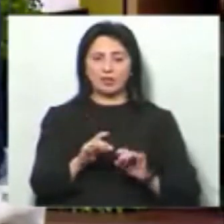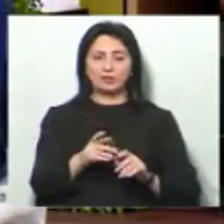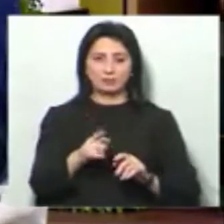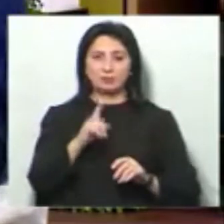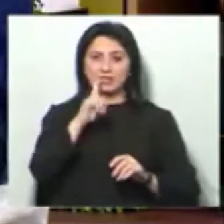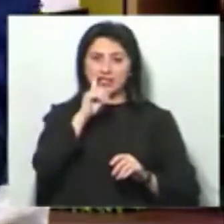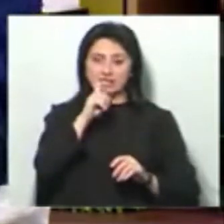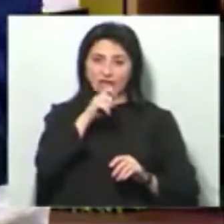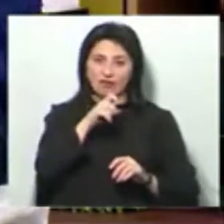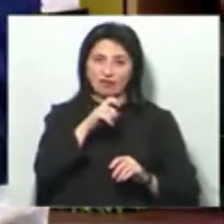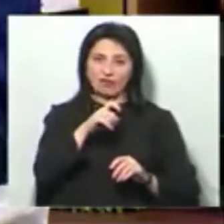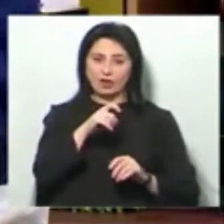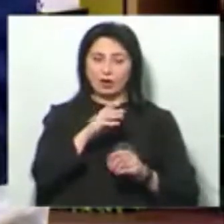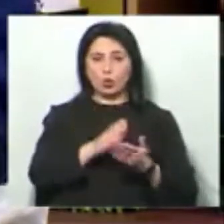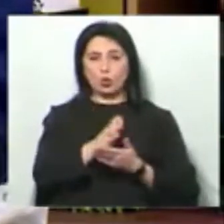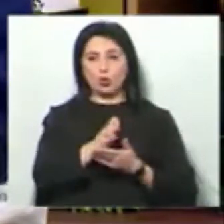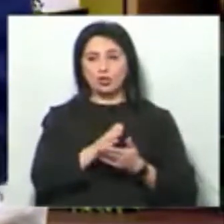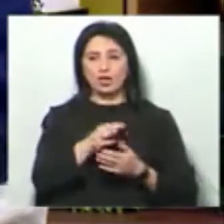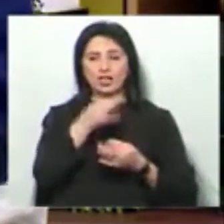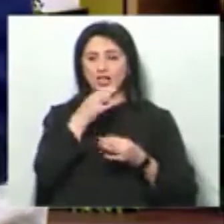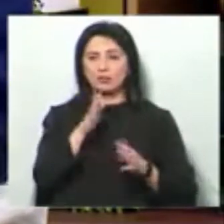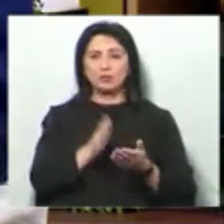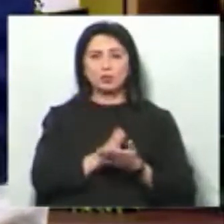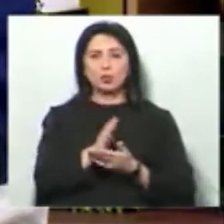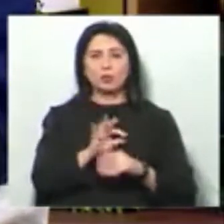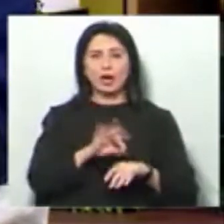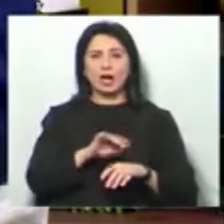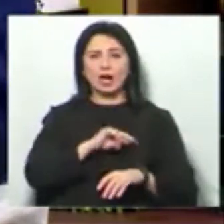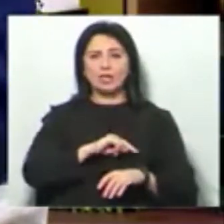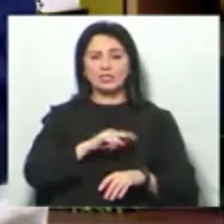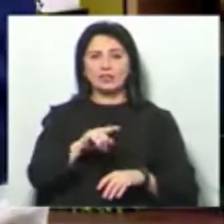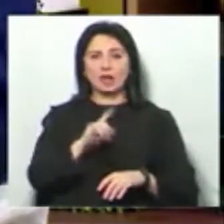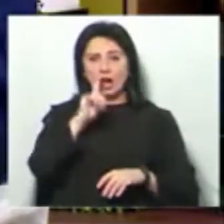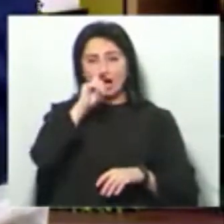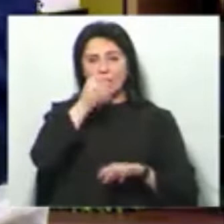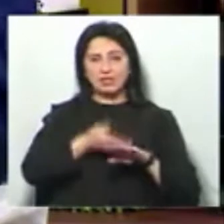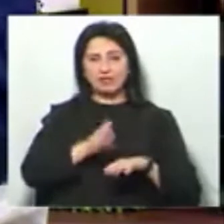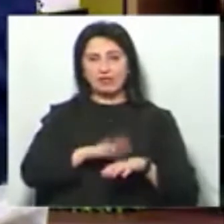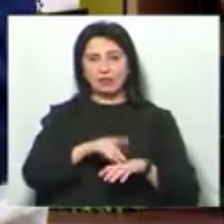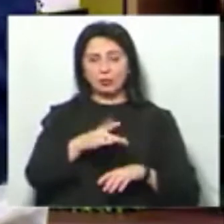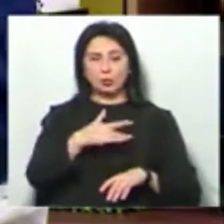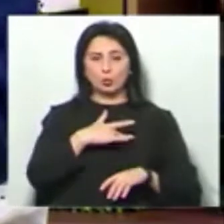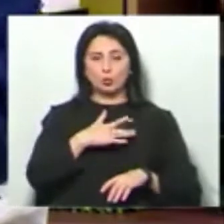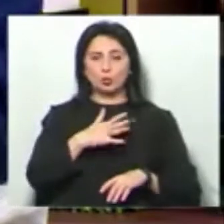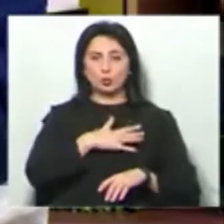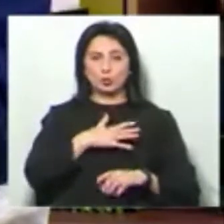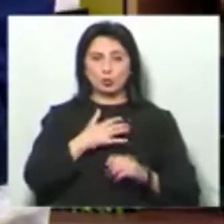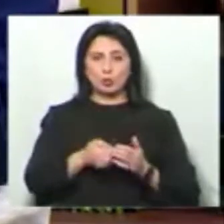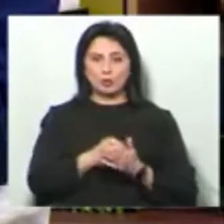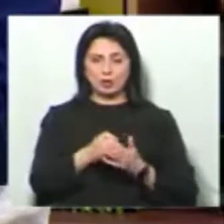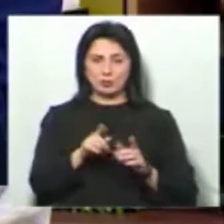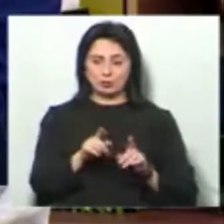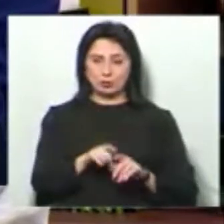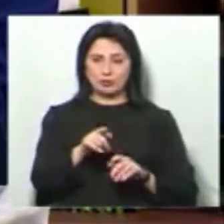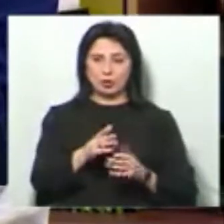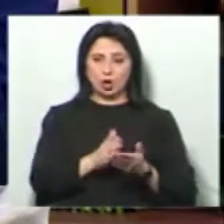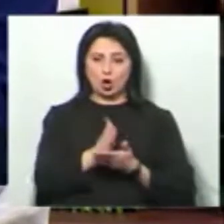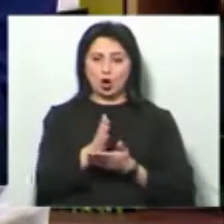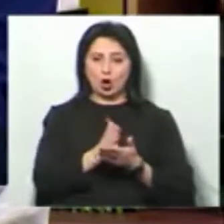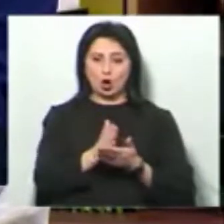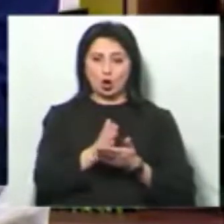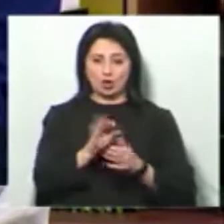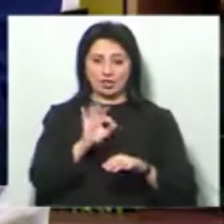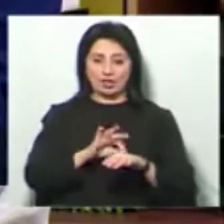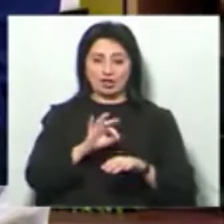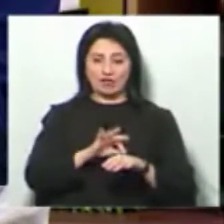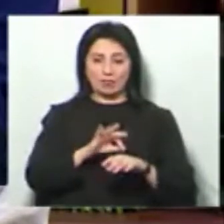გულის უკმარისობა. ნებისმიერ ქრონიკულ დაავადებას ახასიათებს გამწვავება და მათ შორის გულის უკმარისობასაც, რადგან ეს ქრონიკული დაავადება